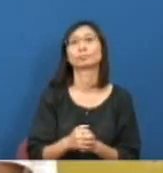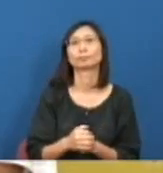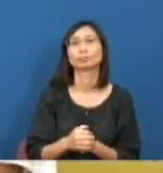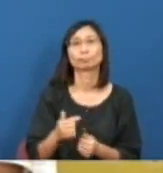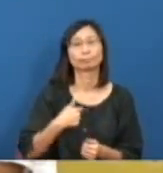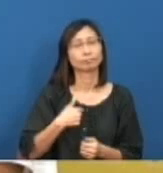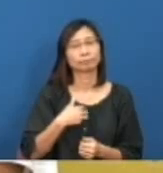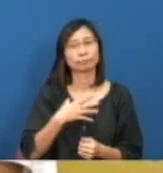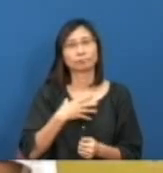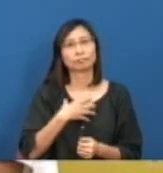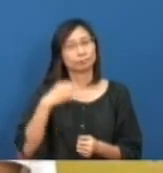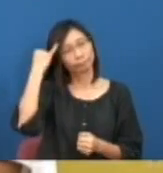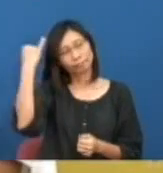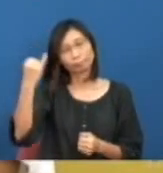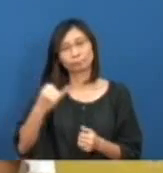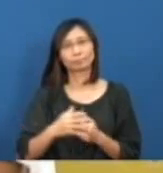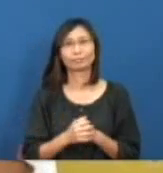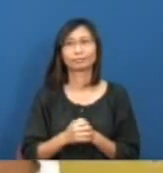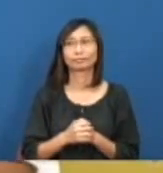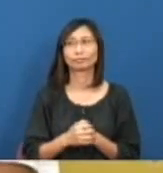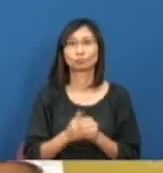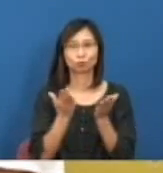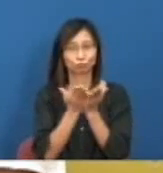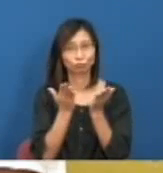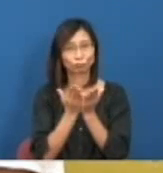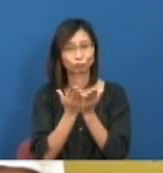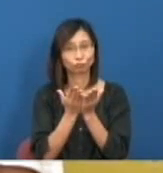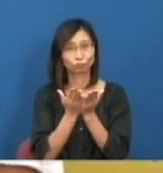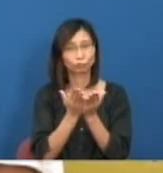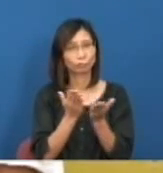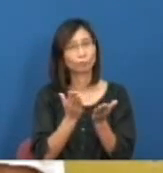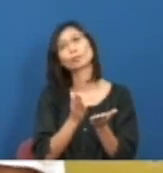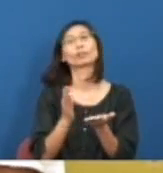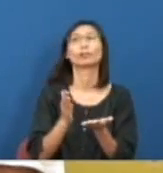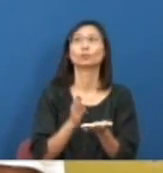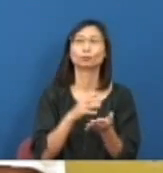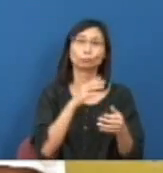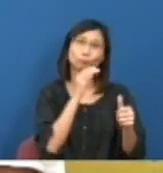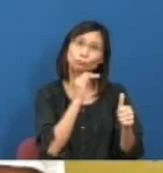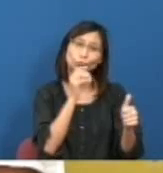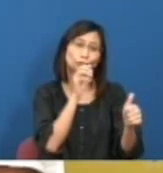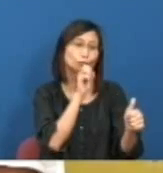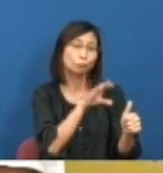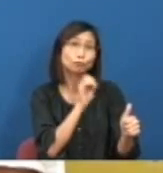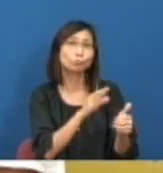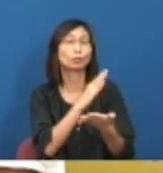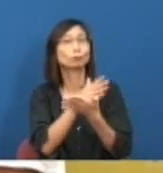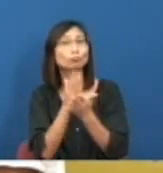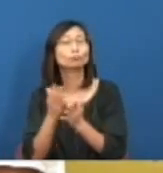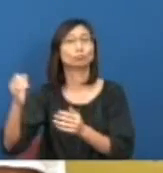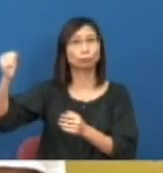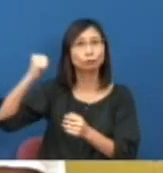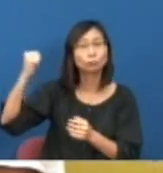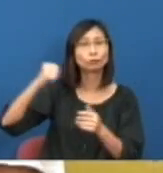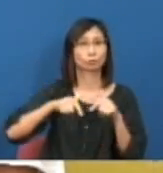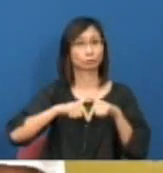覺得我真係唔知啊，因為讀書界、評論界即係有冇咁嘅能量、能耐、膽識